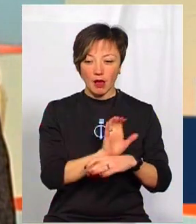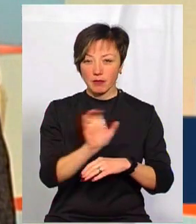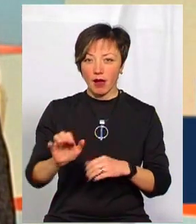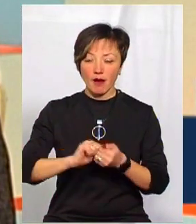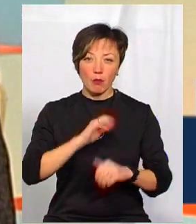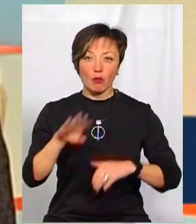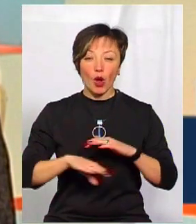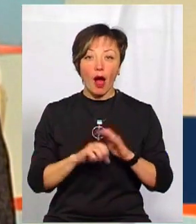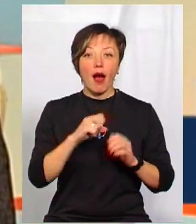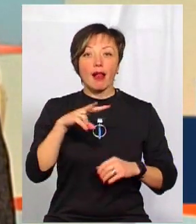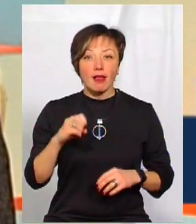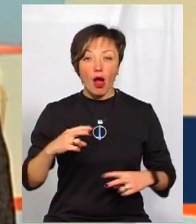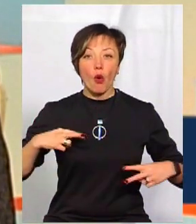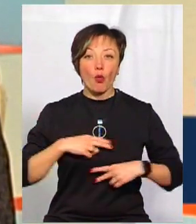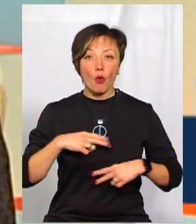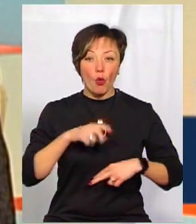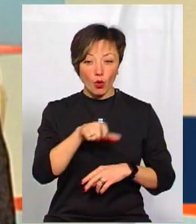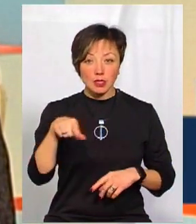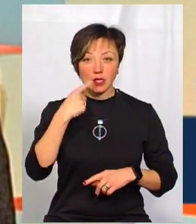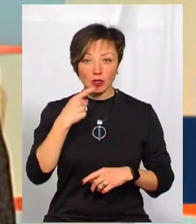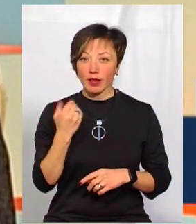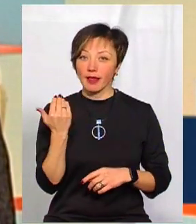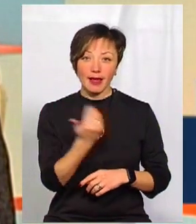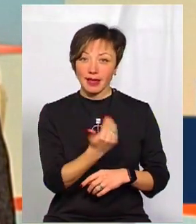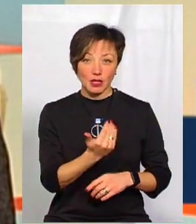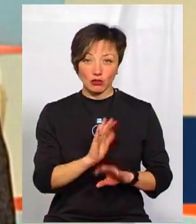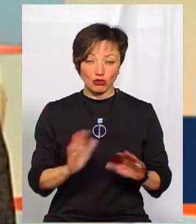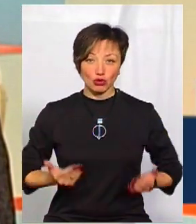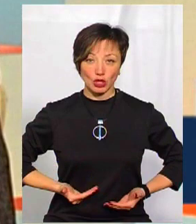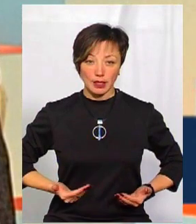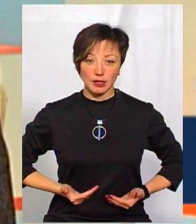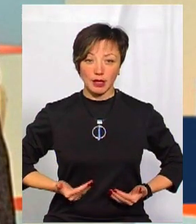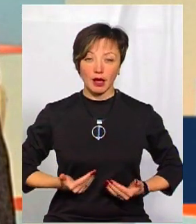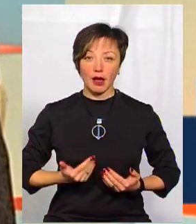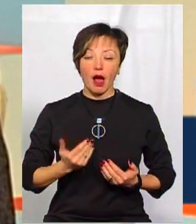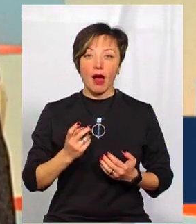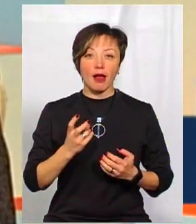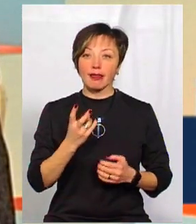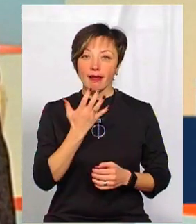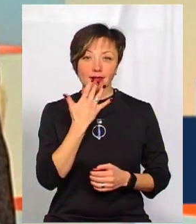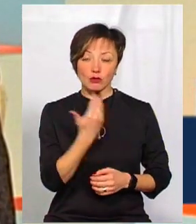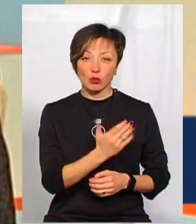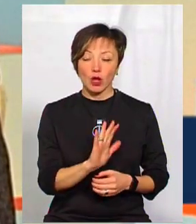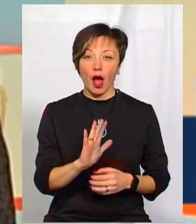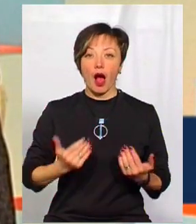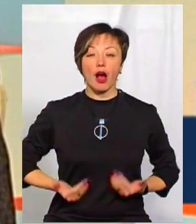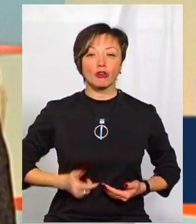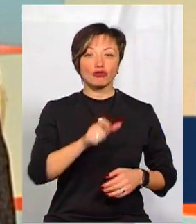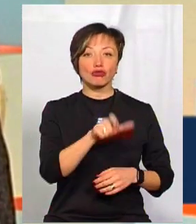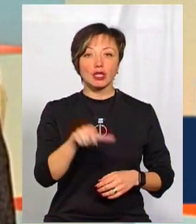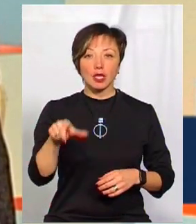етапували. Але угорці стверджували, що це були не їхні жителі, не етнічні, а це були